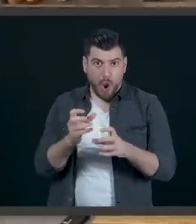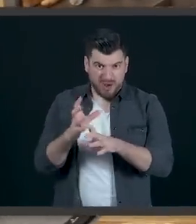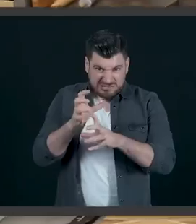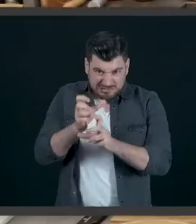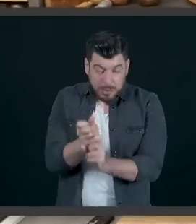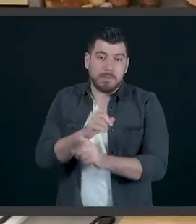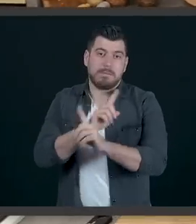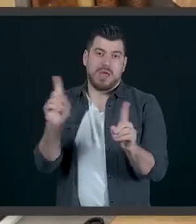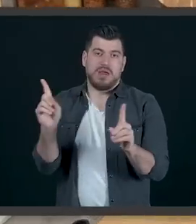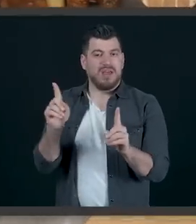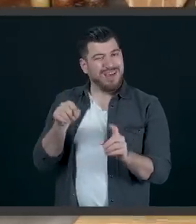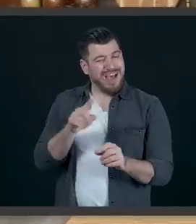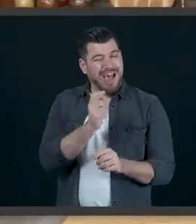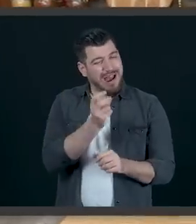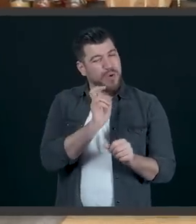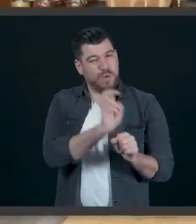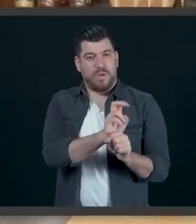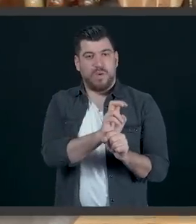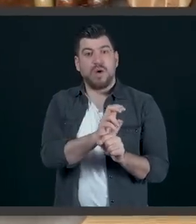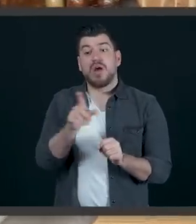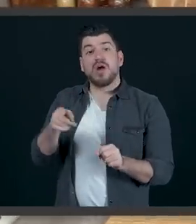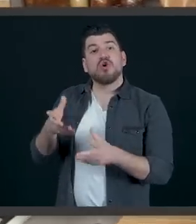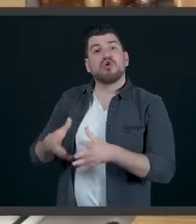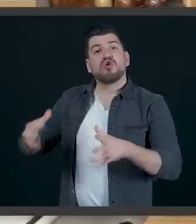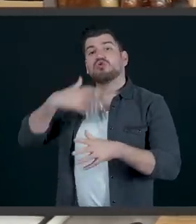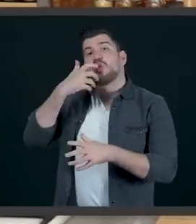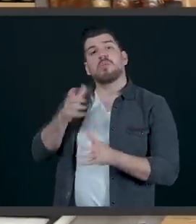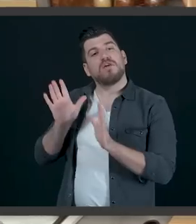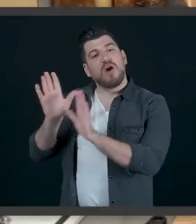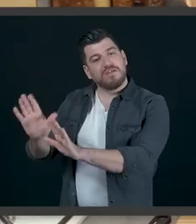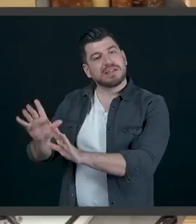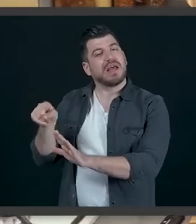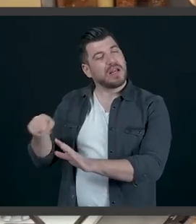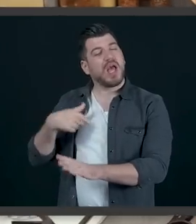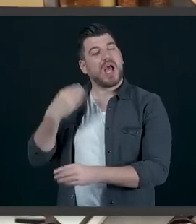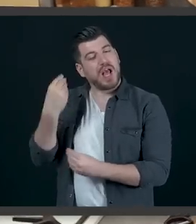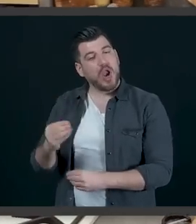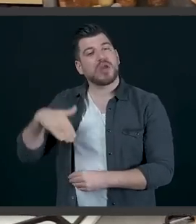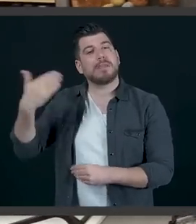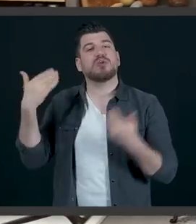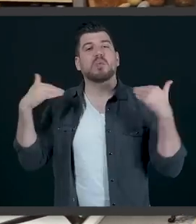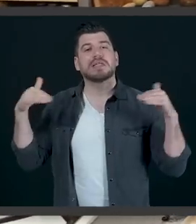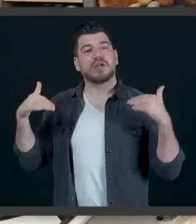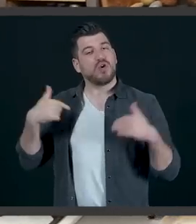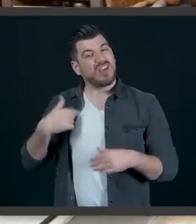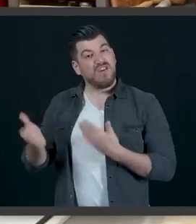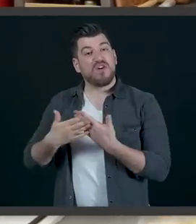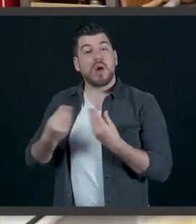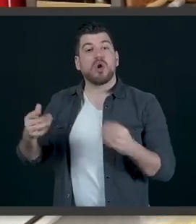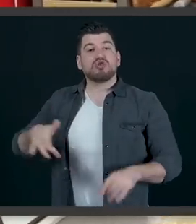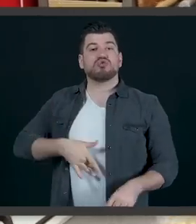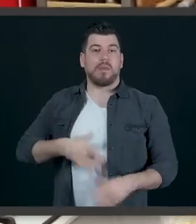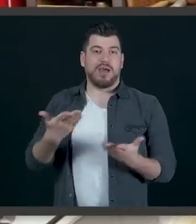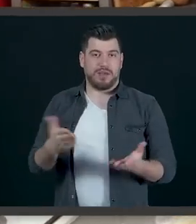το περισσότερο. Αφήνω αυτό στην άκρη που είναι πολύ ωραίο χυμό μήλου για να πιούμε μετά από το γυμναστήριο. Πράσινο μήλο, κάνει και καλό στο στομάχι.